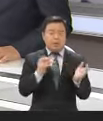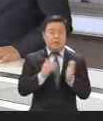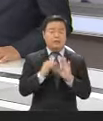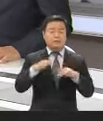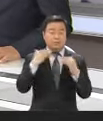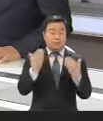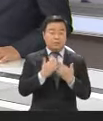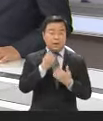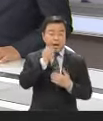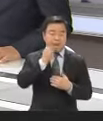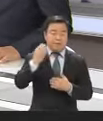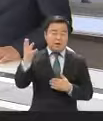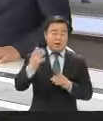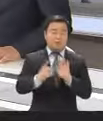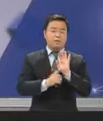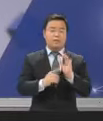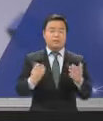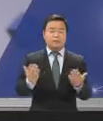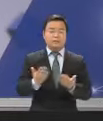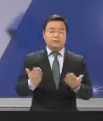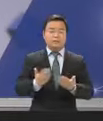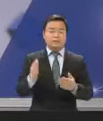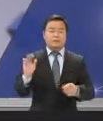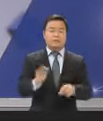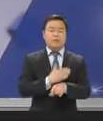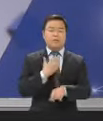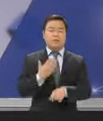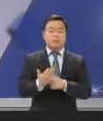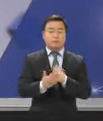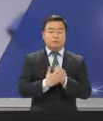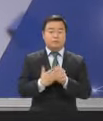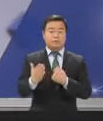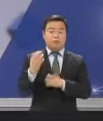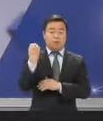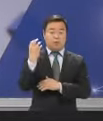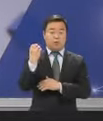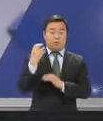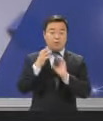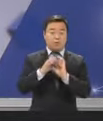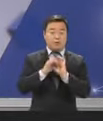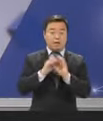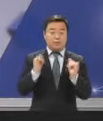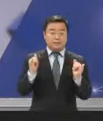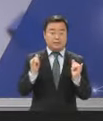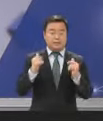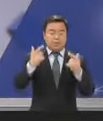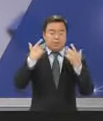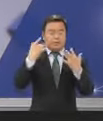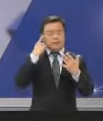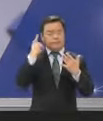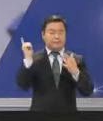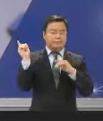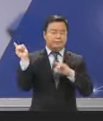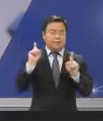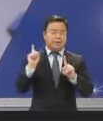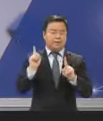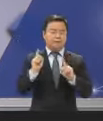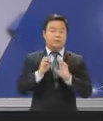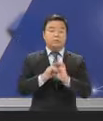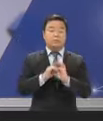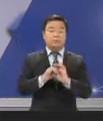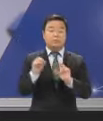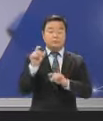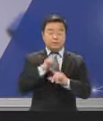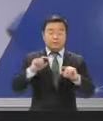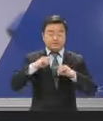것은 언론 윤리를 어긴 것이기 때문에 언론 종사자분들도 확실하게 좀 각성을 해서 사생활 지켜주려는 노력을